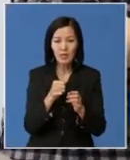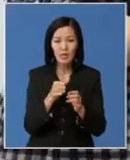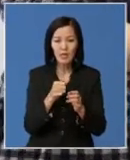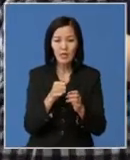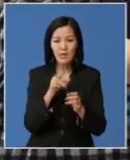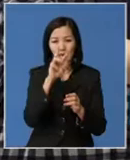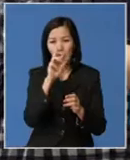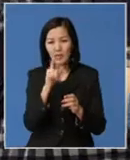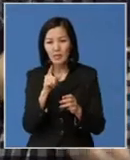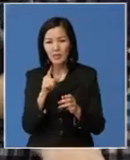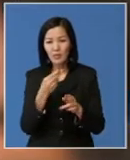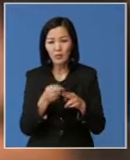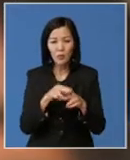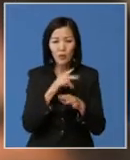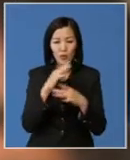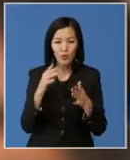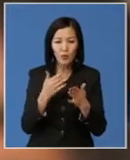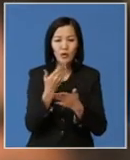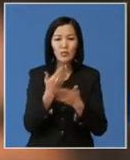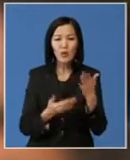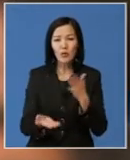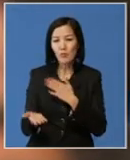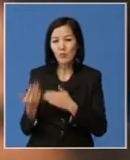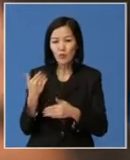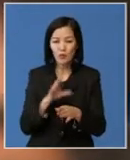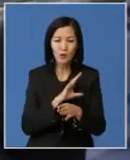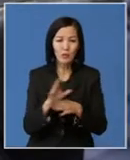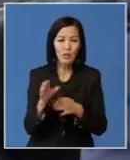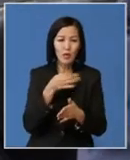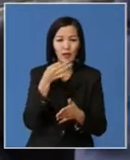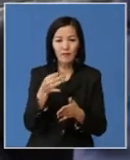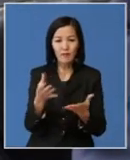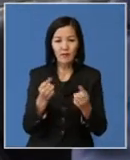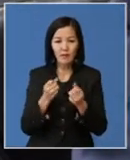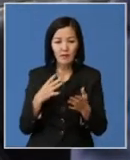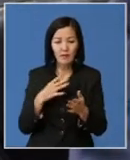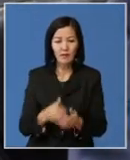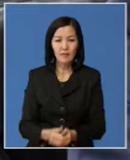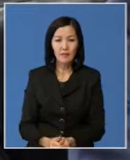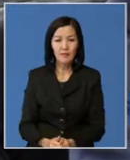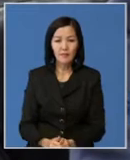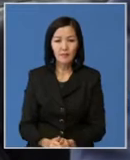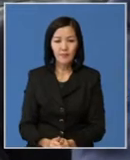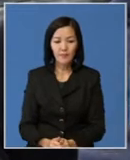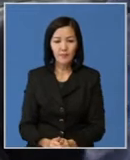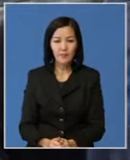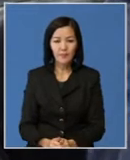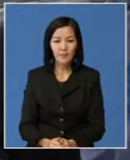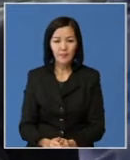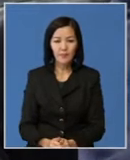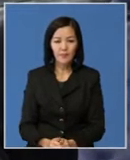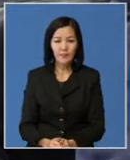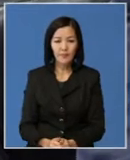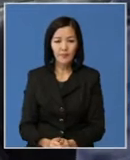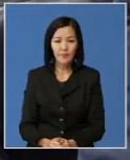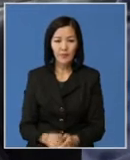наразы. Түсінгенімізше сауалын бұрында жолдаған, жауабында алған. Сіздің неңіз өзгерген жоқ. Нешінші болып